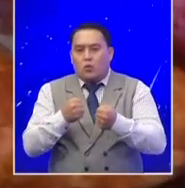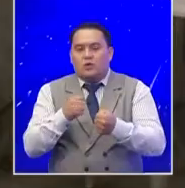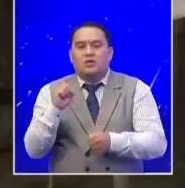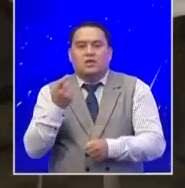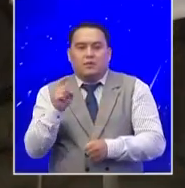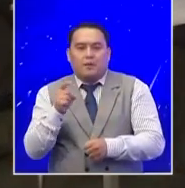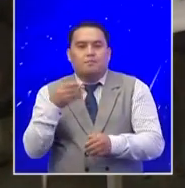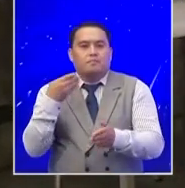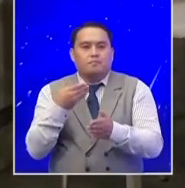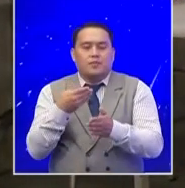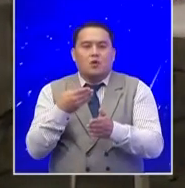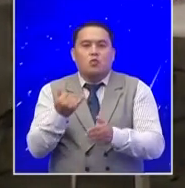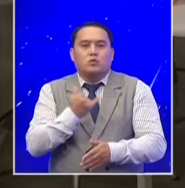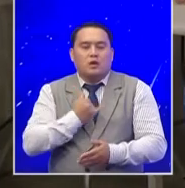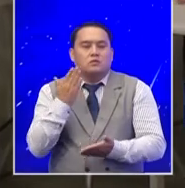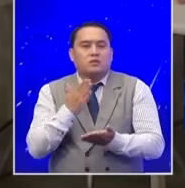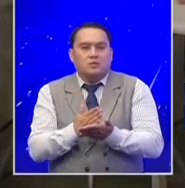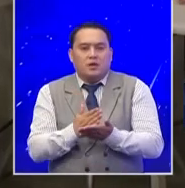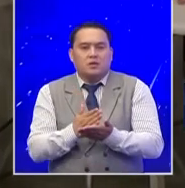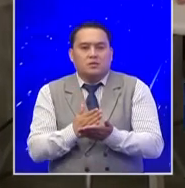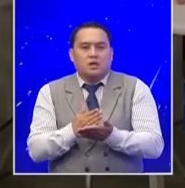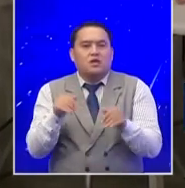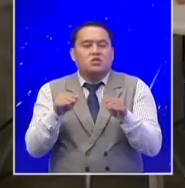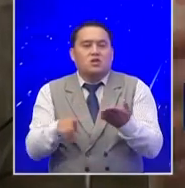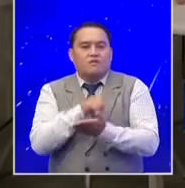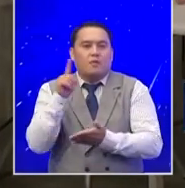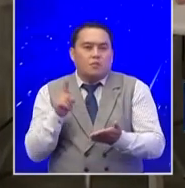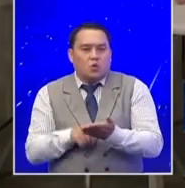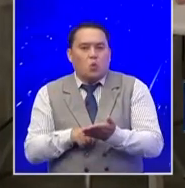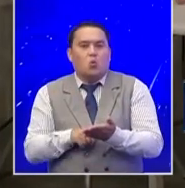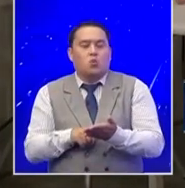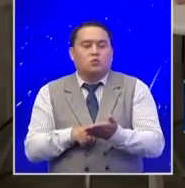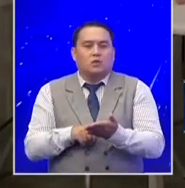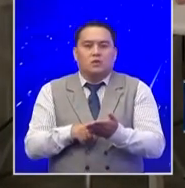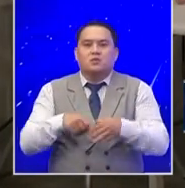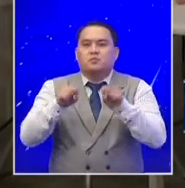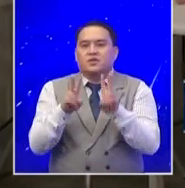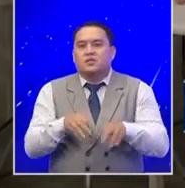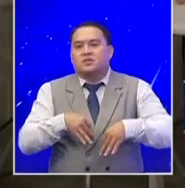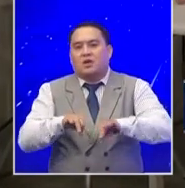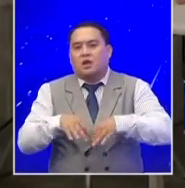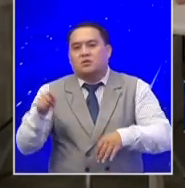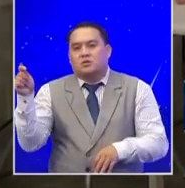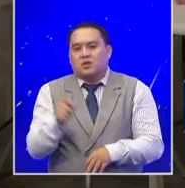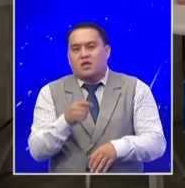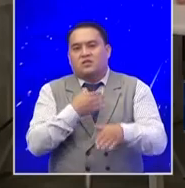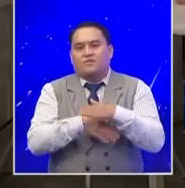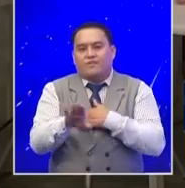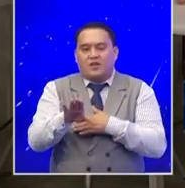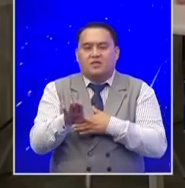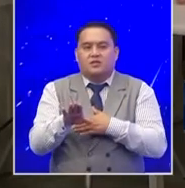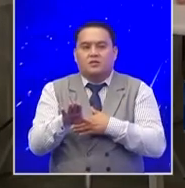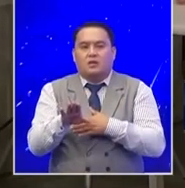КУИС огромная поддержка имеется. То есть решены вопросы, значит, спецтранспорт, заезд, выезд, потом